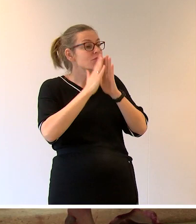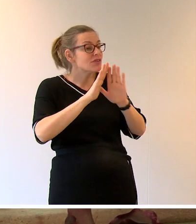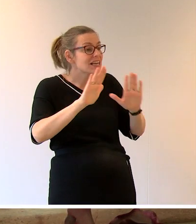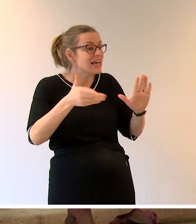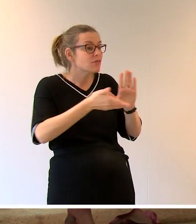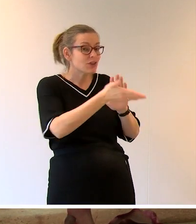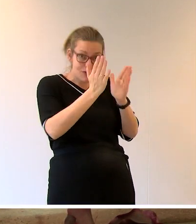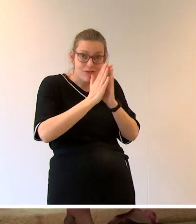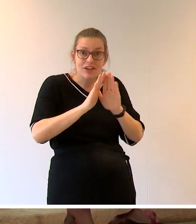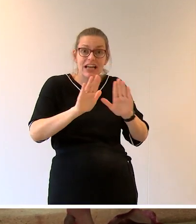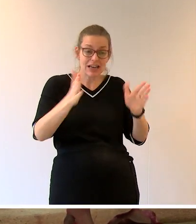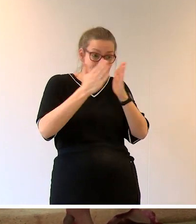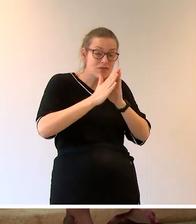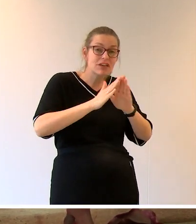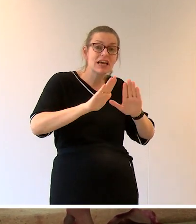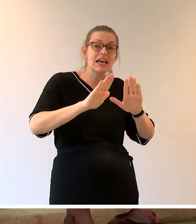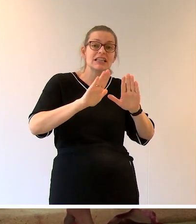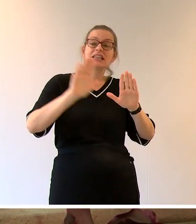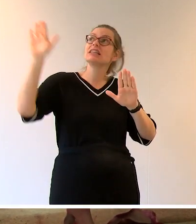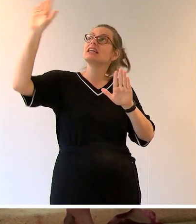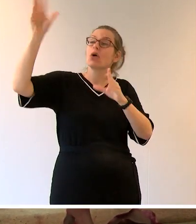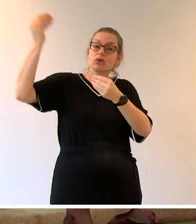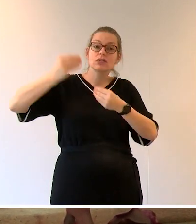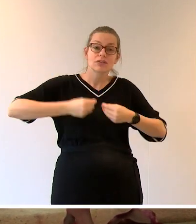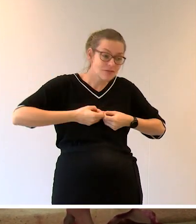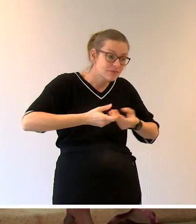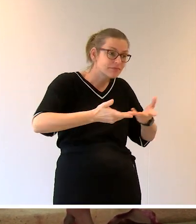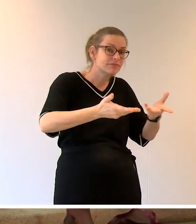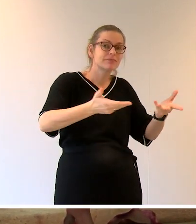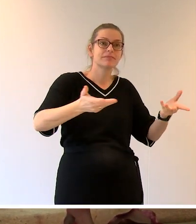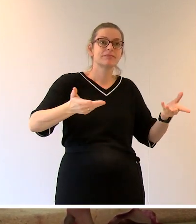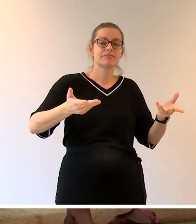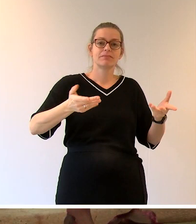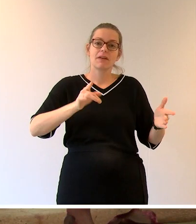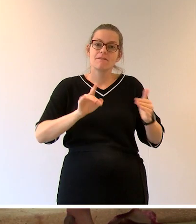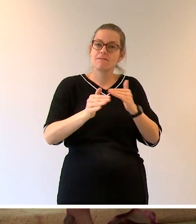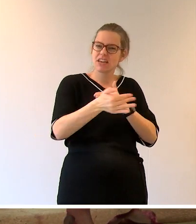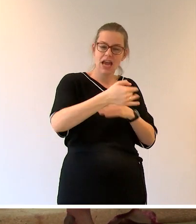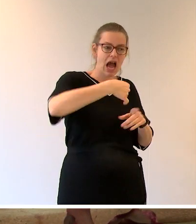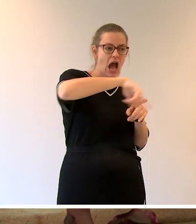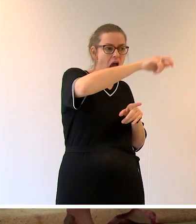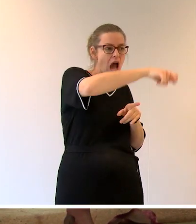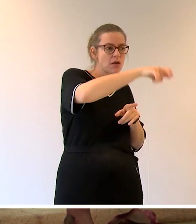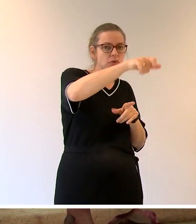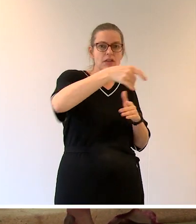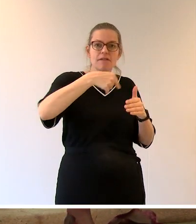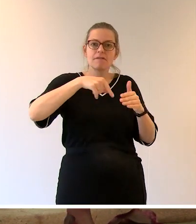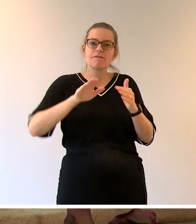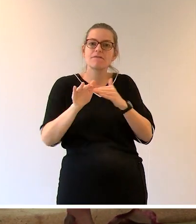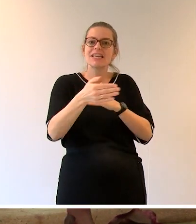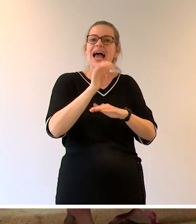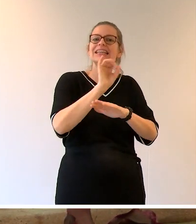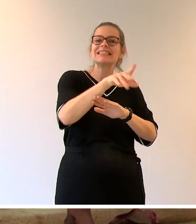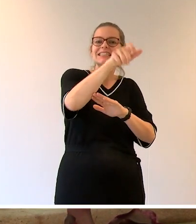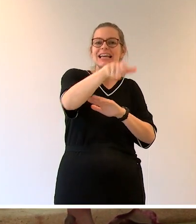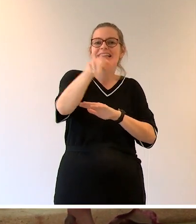de vrede die God op aarde komt brengen. En via die apostelen en via de zending van de kerk wordt